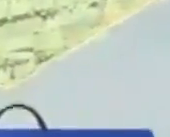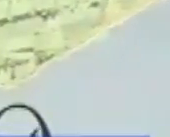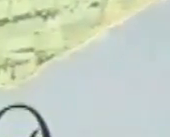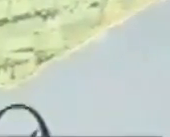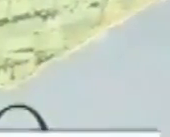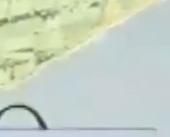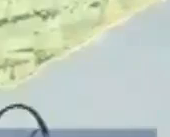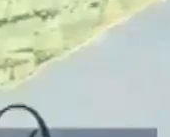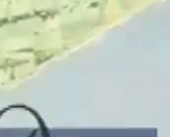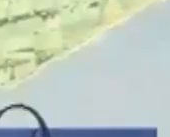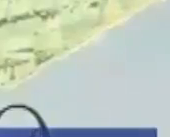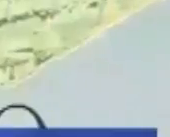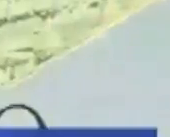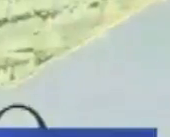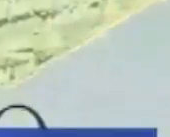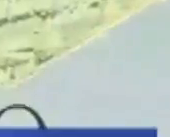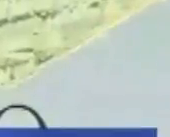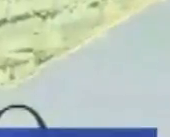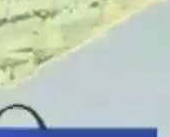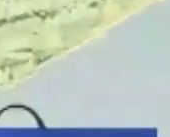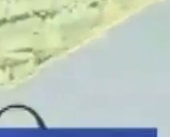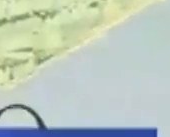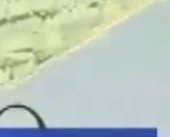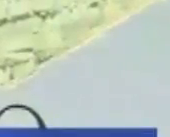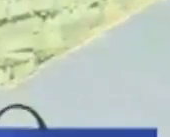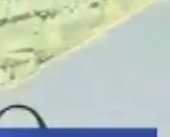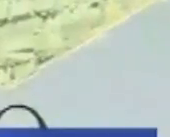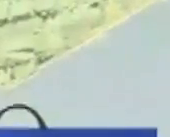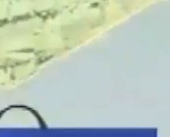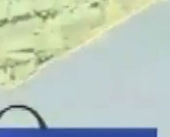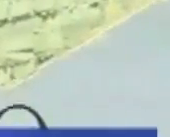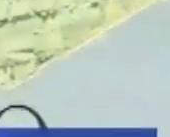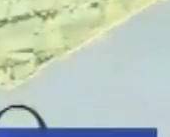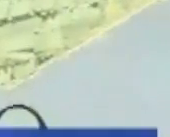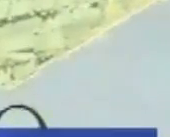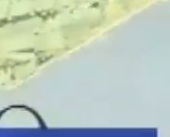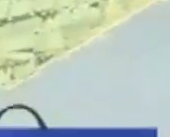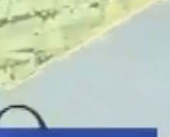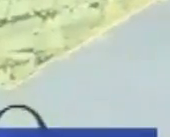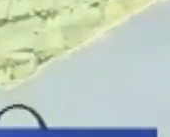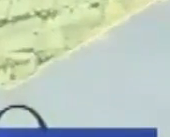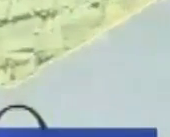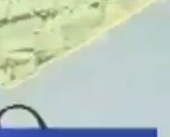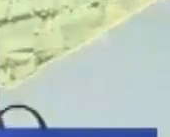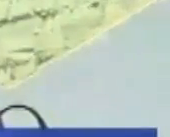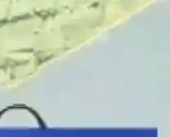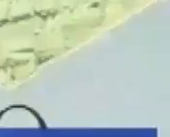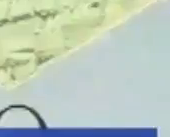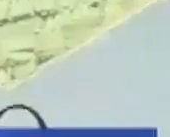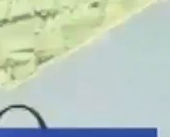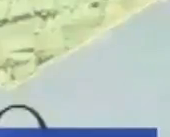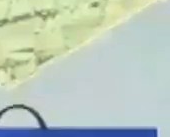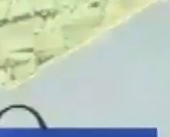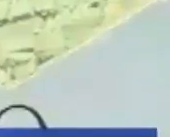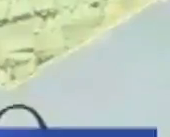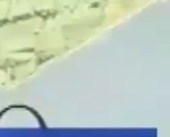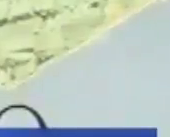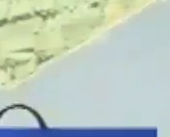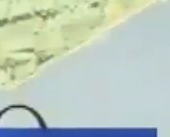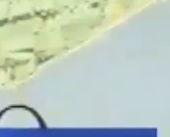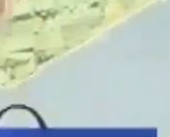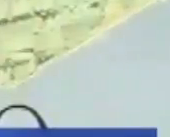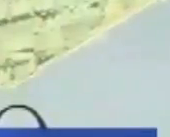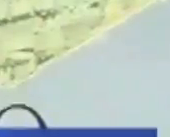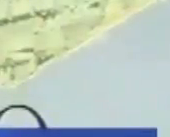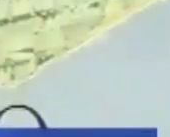kura. Kitu cha muhimu ni Wakenya wawe kitu kimoja. Waweze kuishi pamoja. Vita ambayo tumekuwa